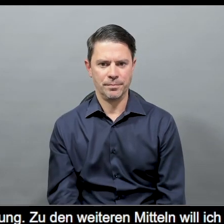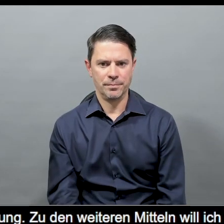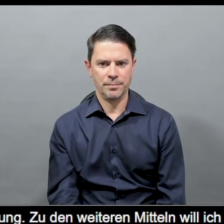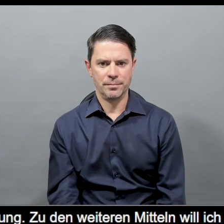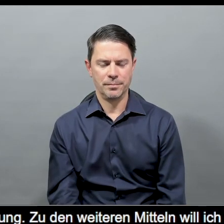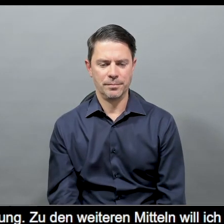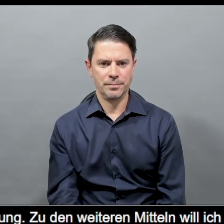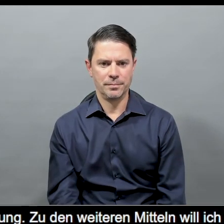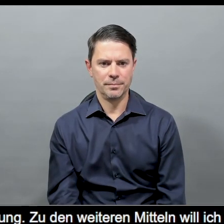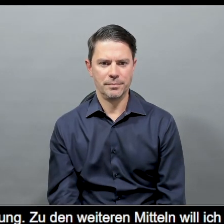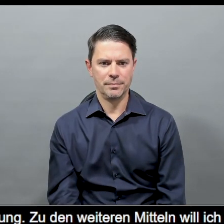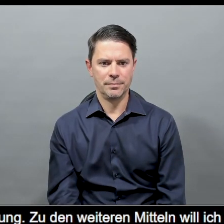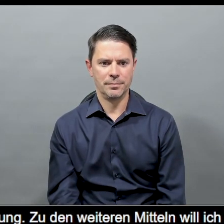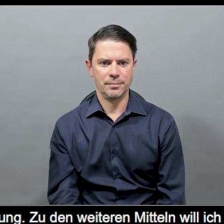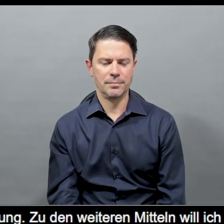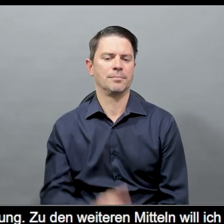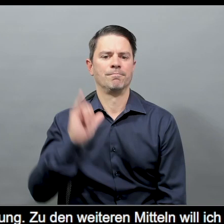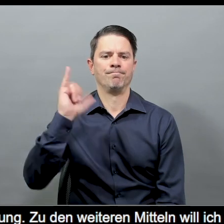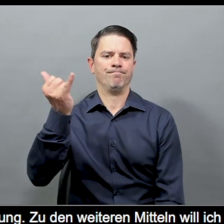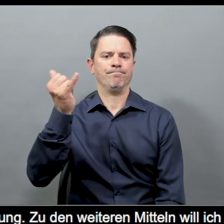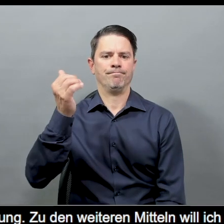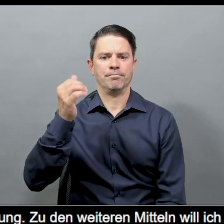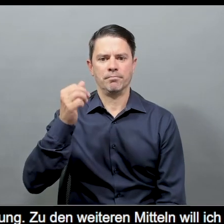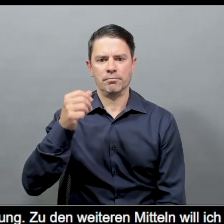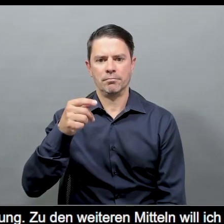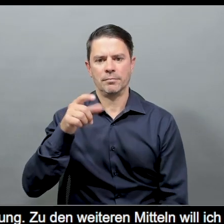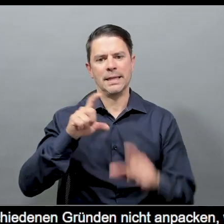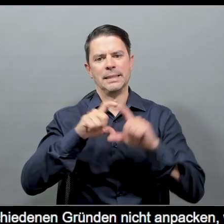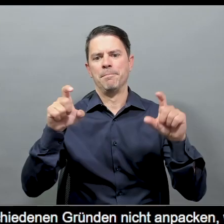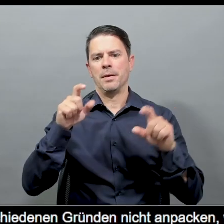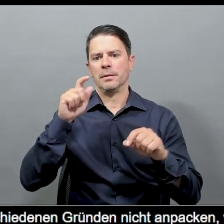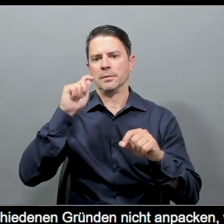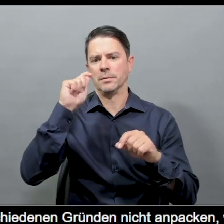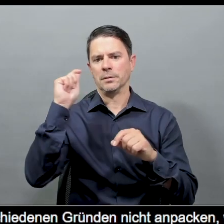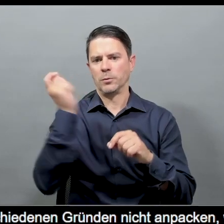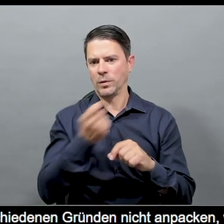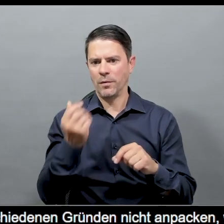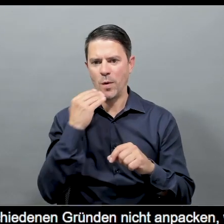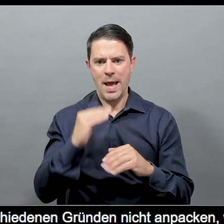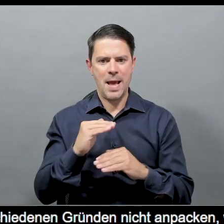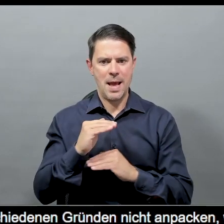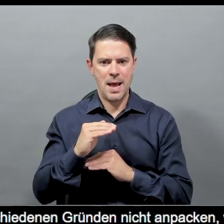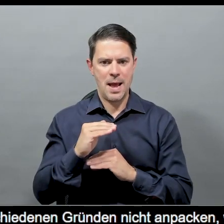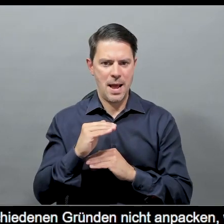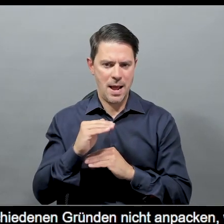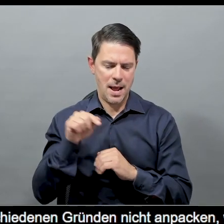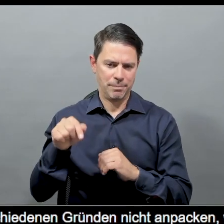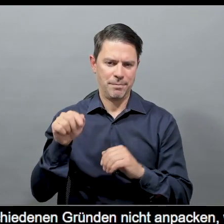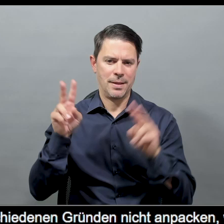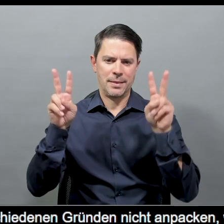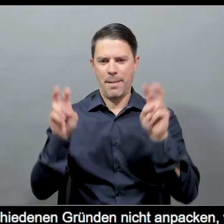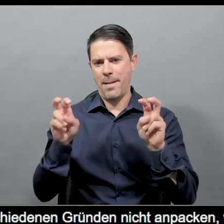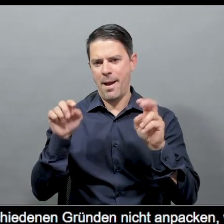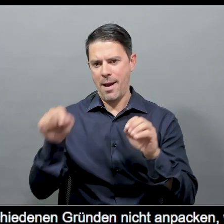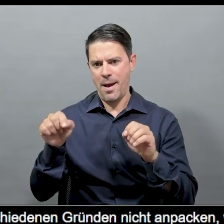Zeitpunkt ist auch gut gewählt, denn wir sind ungefähr zwei Wochen vor Semesterbeginn. Und das ist jetzt genau die Phase, in der sich die